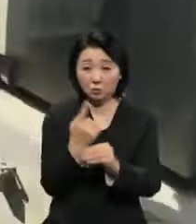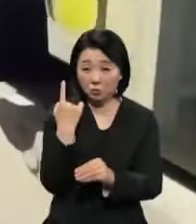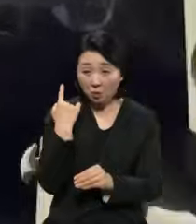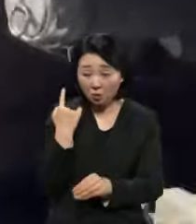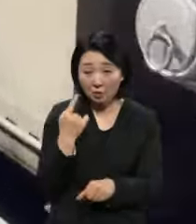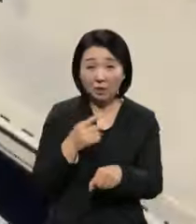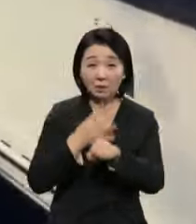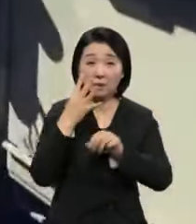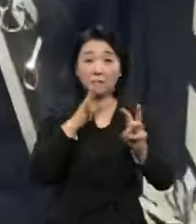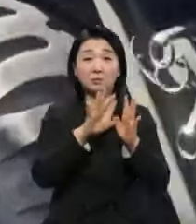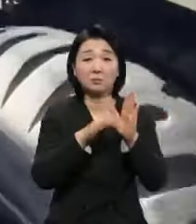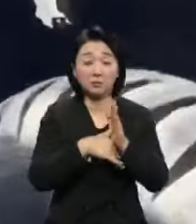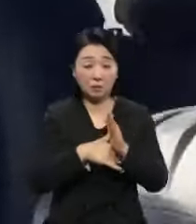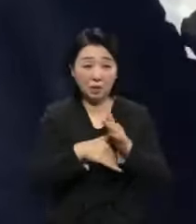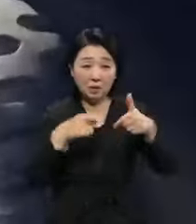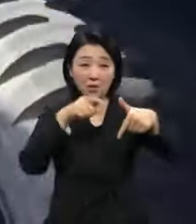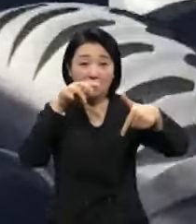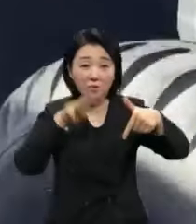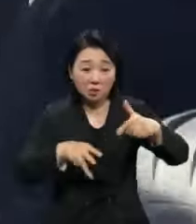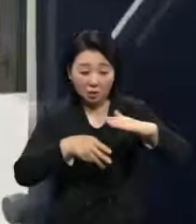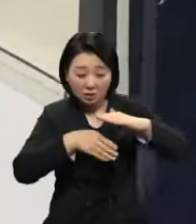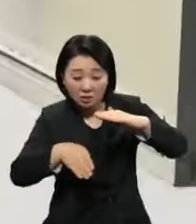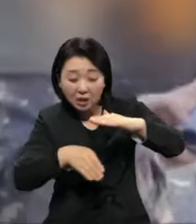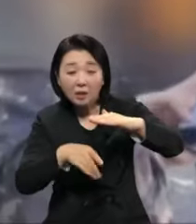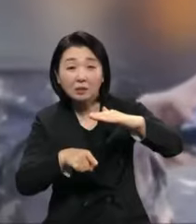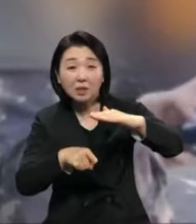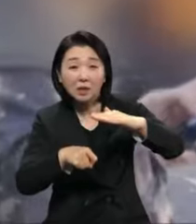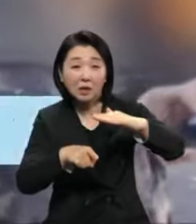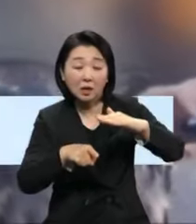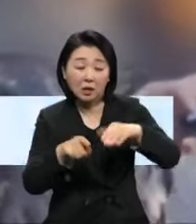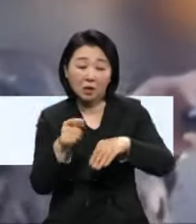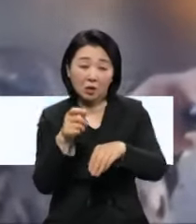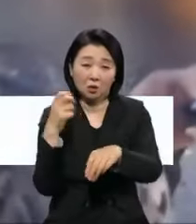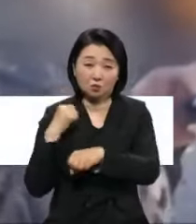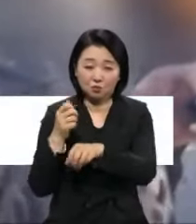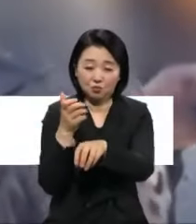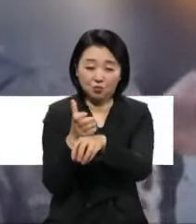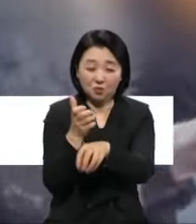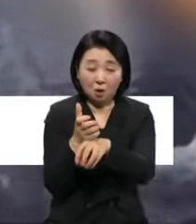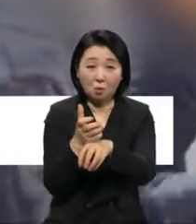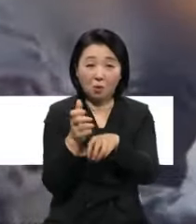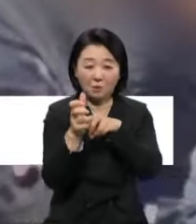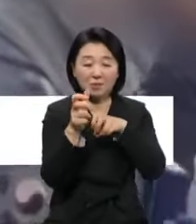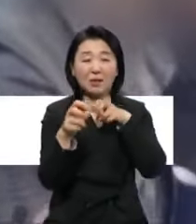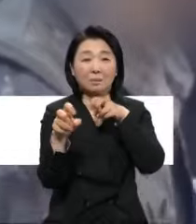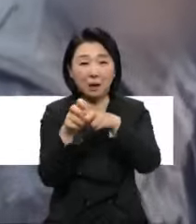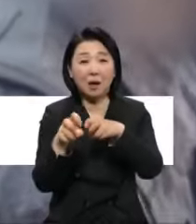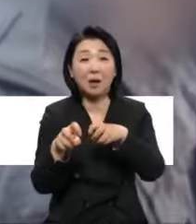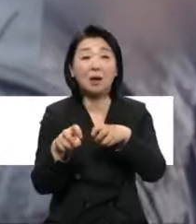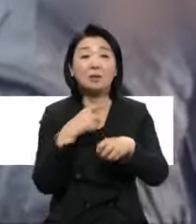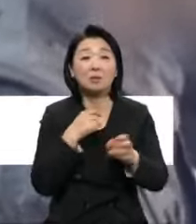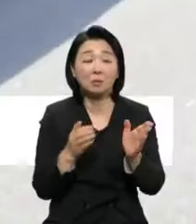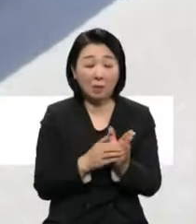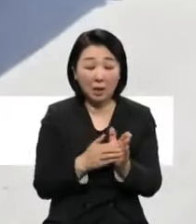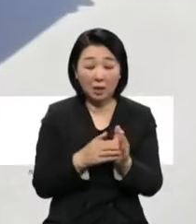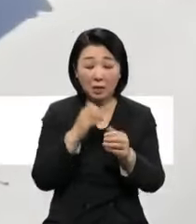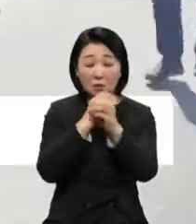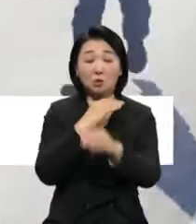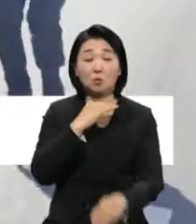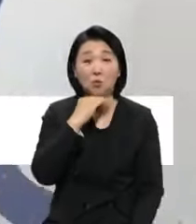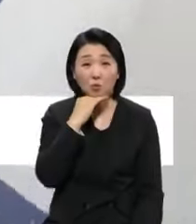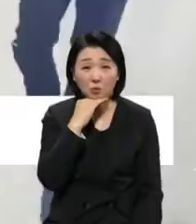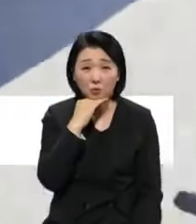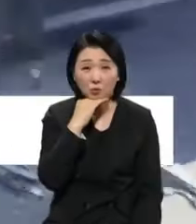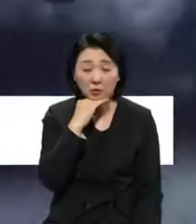반에는 인천 서구 지하차도에서 군용트럭과 화물차 간 추돌 사고가 발생했습니다. 신호대기 중이던 군용트럭을 3.5톤